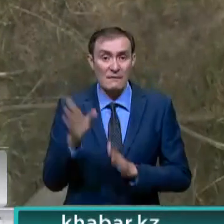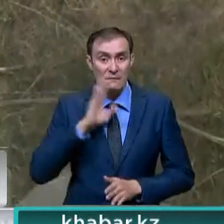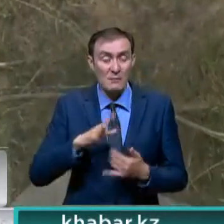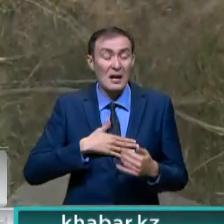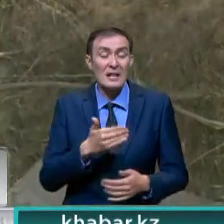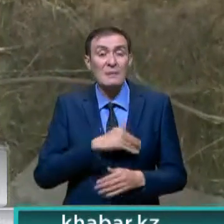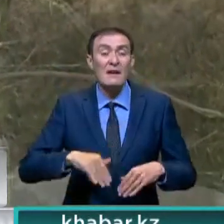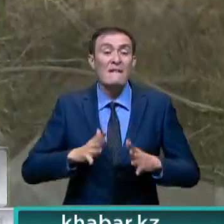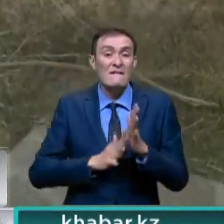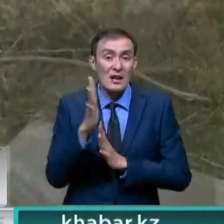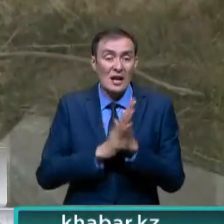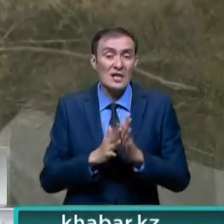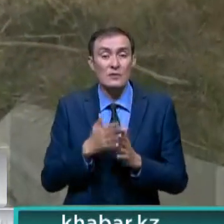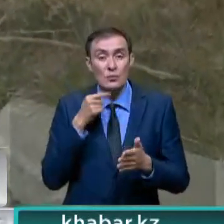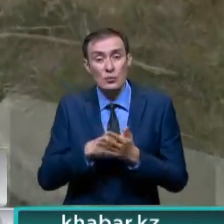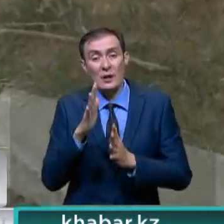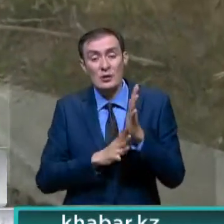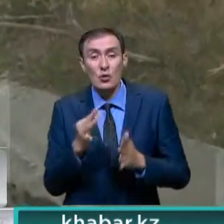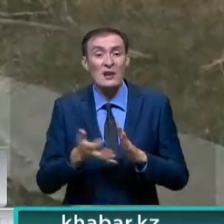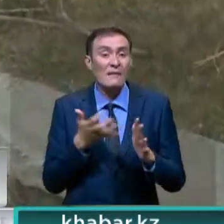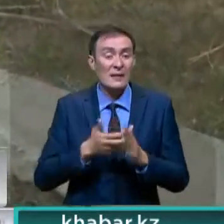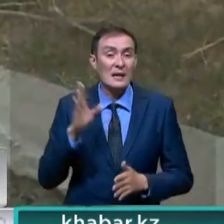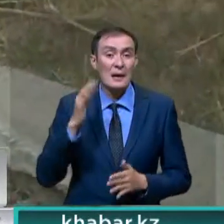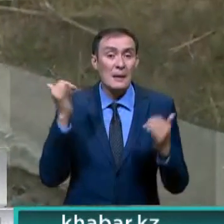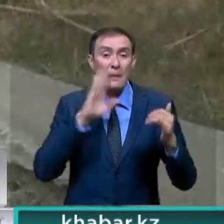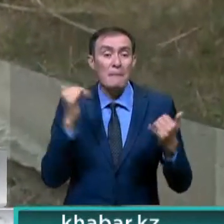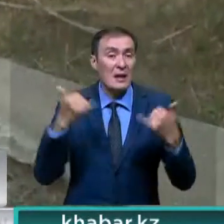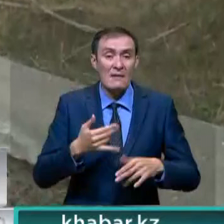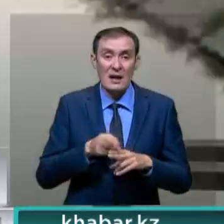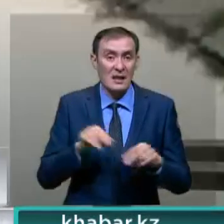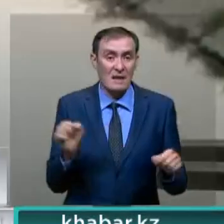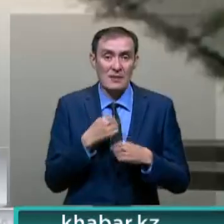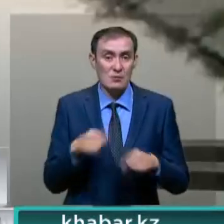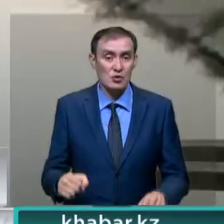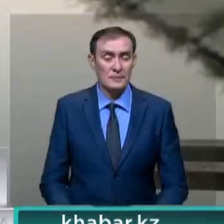бы хотели выращивать больше овощей и кормовых культур, но из-за нехватки полива это пока невозможно.